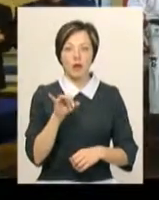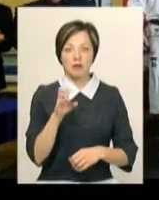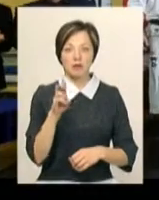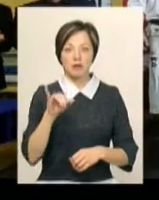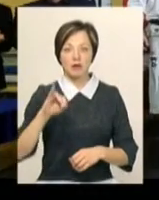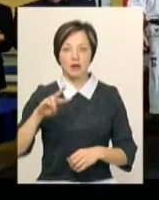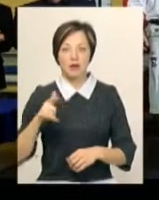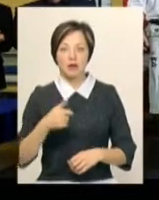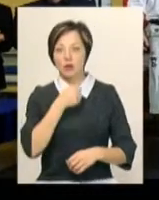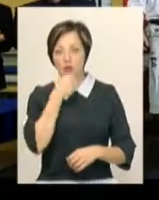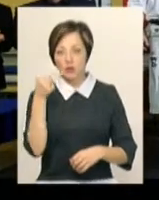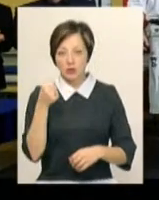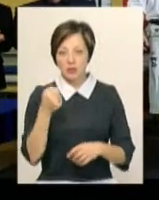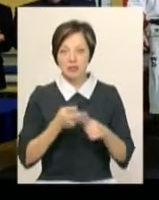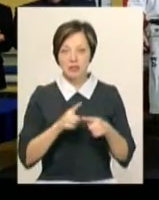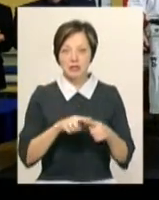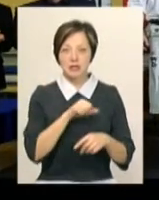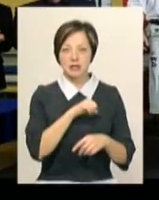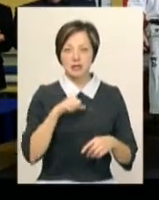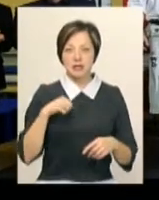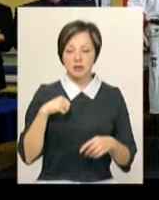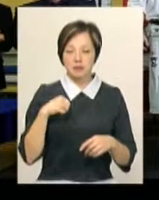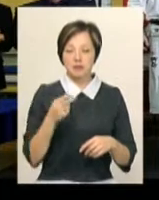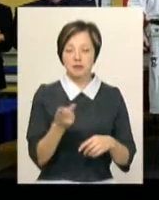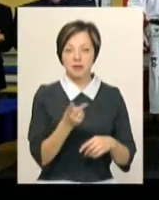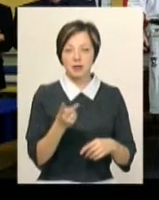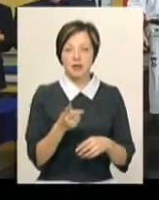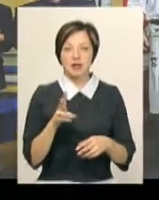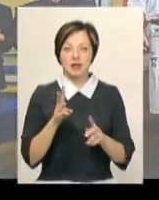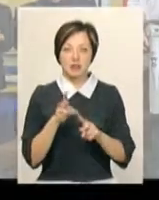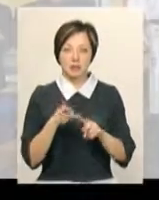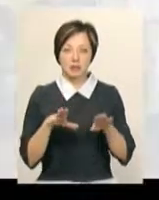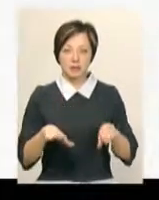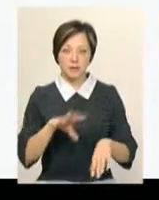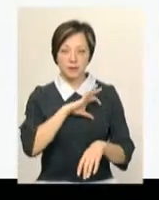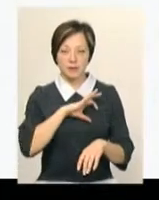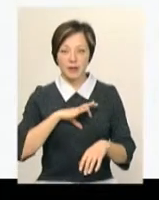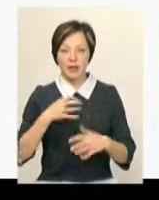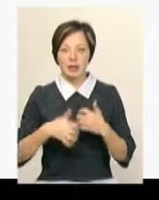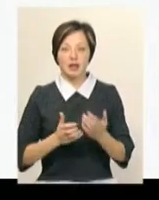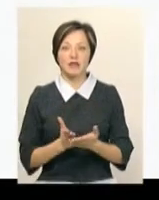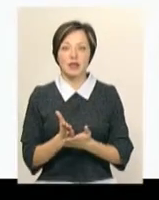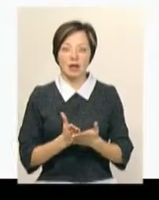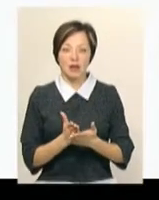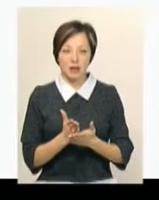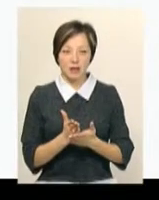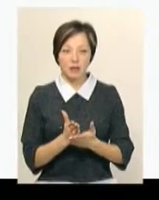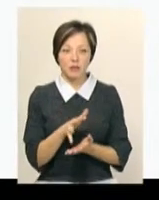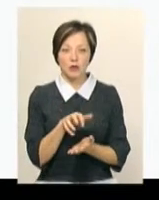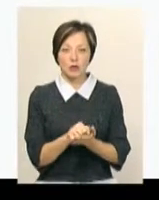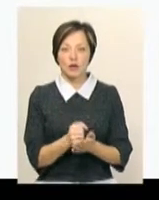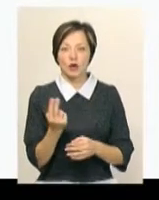Серед дорослих у ката сам Іван Шимків та Альона Вересняк стали бронзовими призерами. Серед ветеранів Іван Шимків